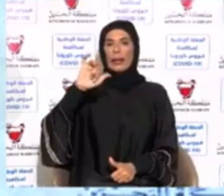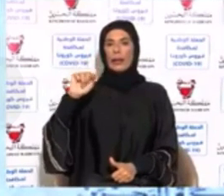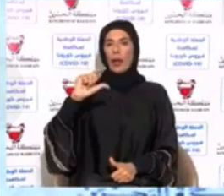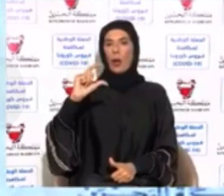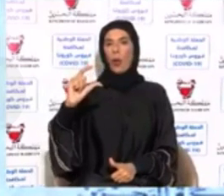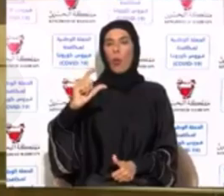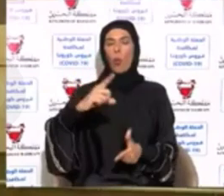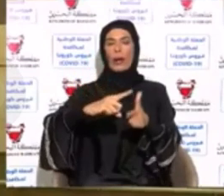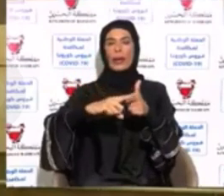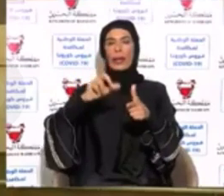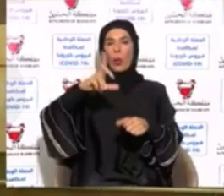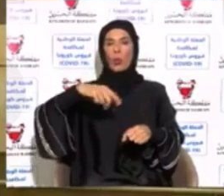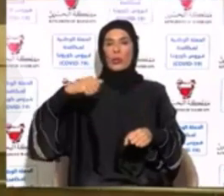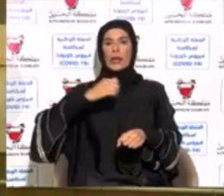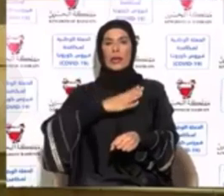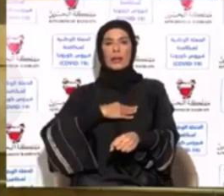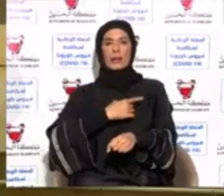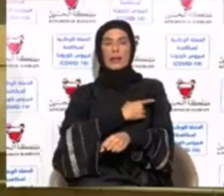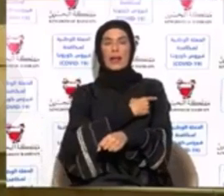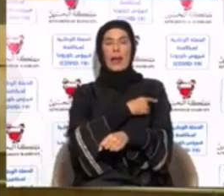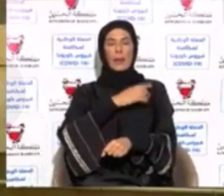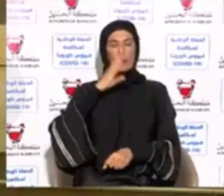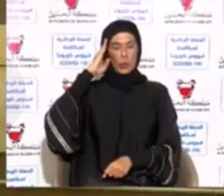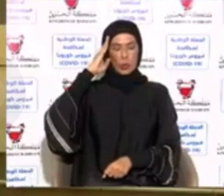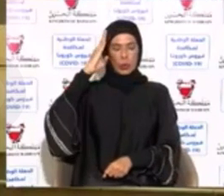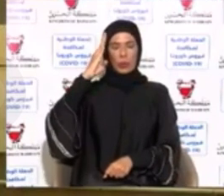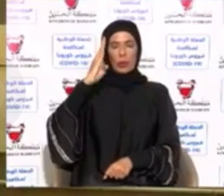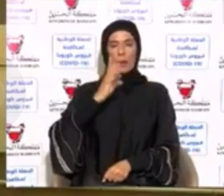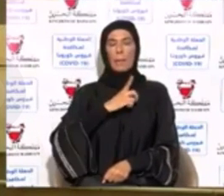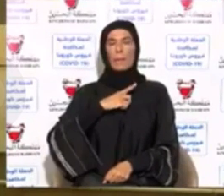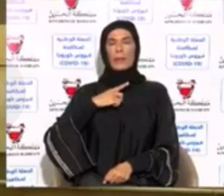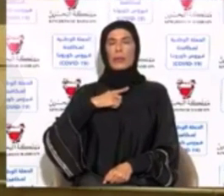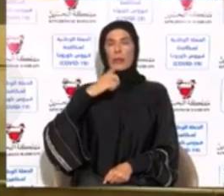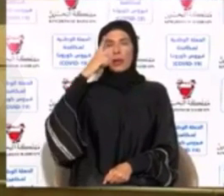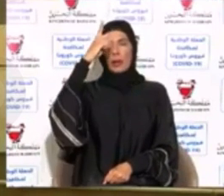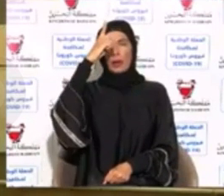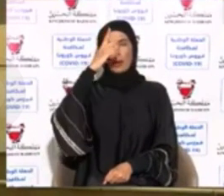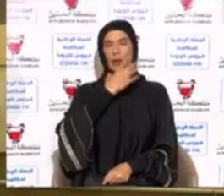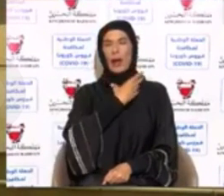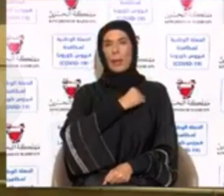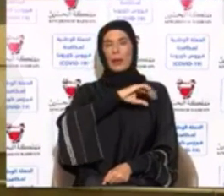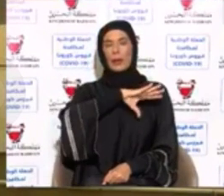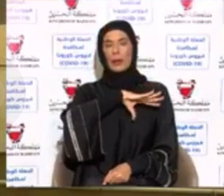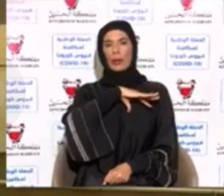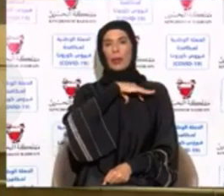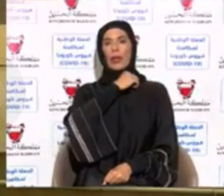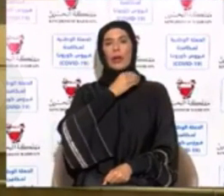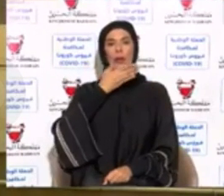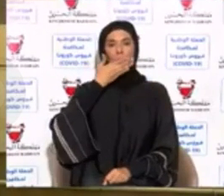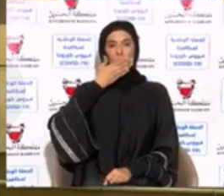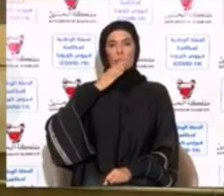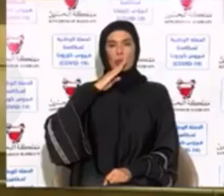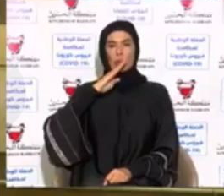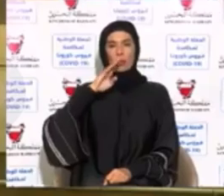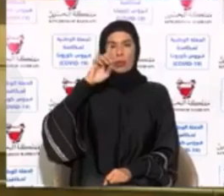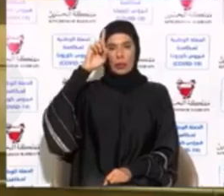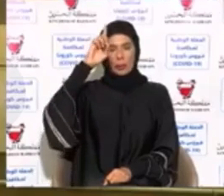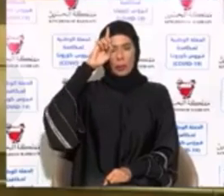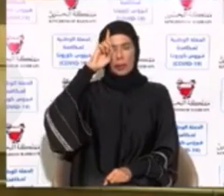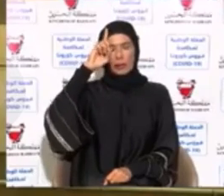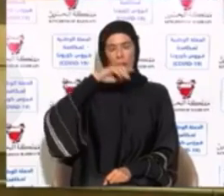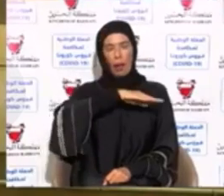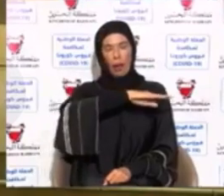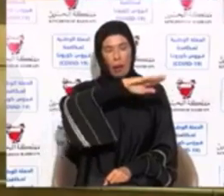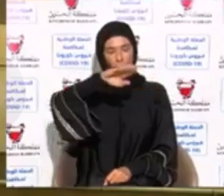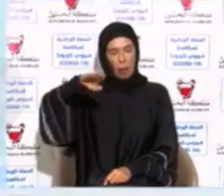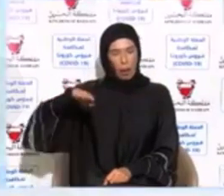المانع وكيل وزارة الصحة، فليتفضل. شكرا. بسم الله الرحمن الرحيم. الحمد لله الذي أحاط بكل شيء